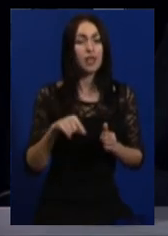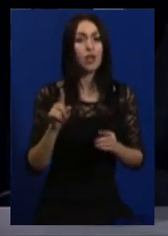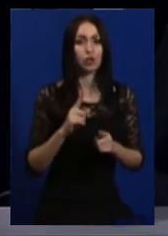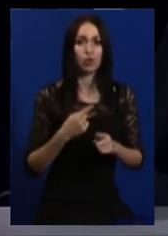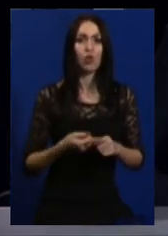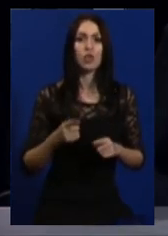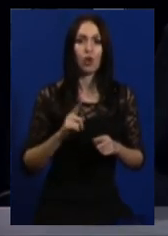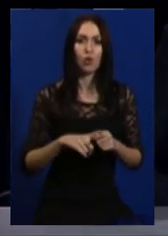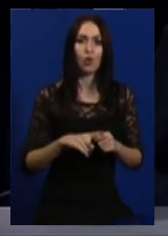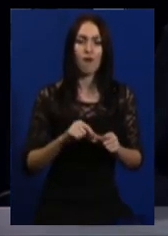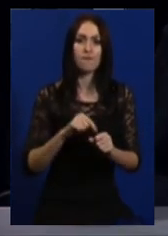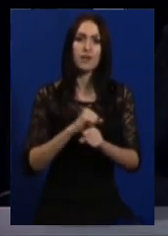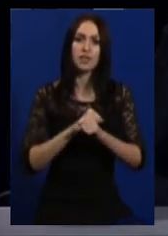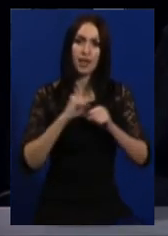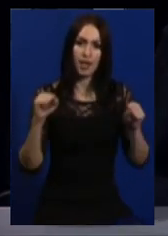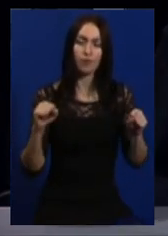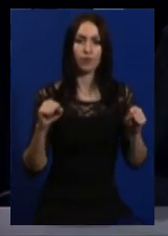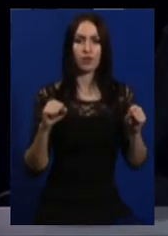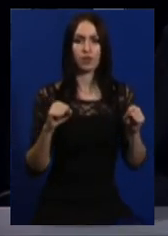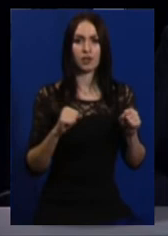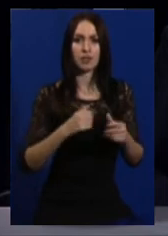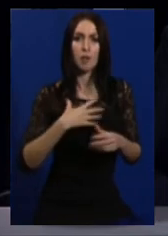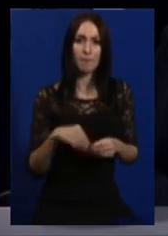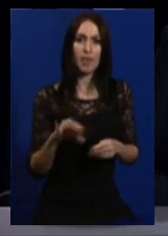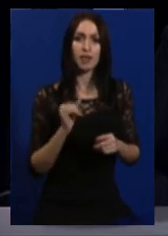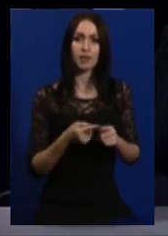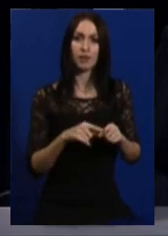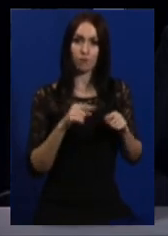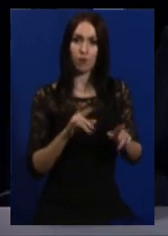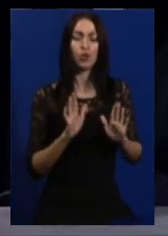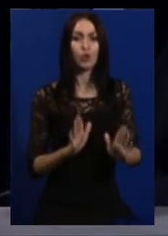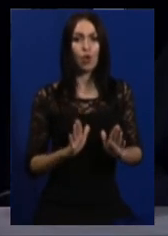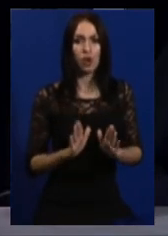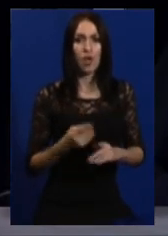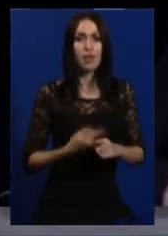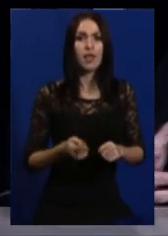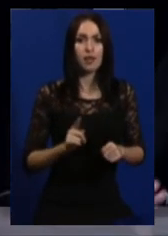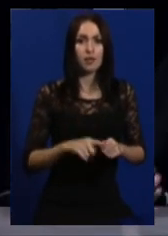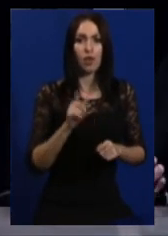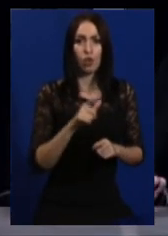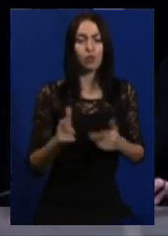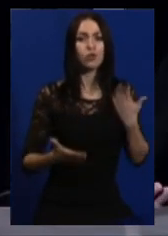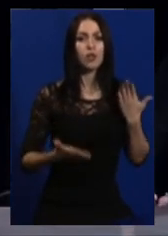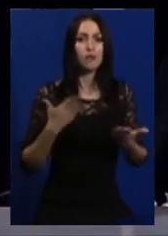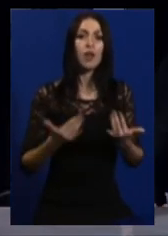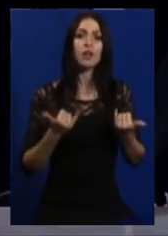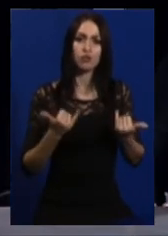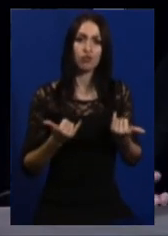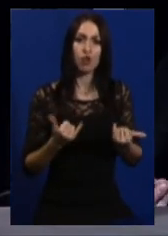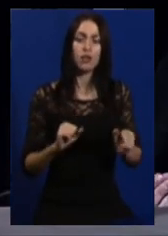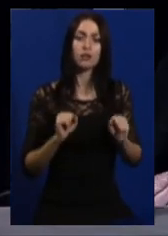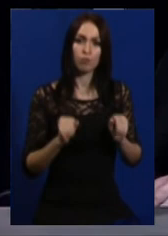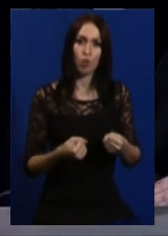взрывы видео смерти и вот вот только такие люди наверное сейчас могут